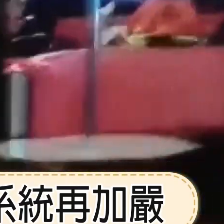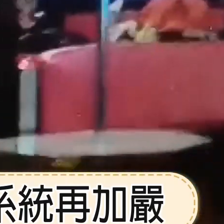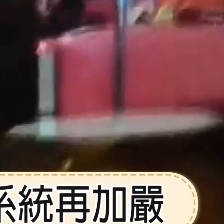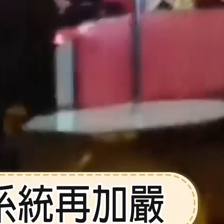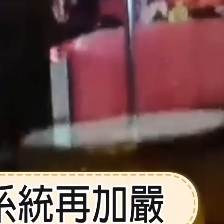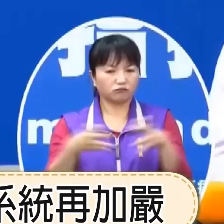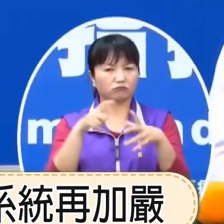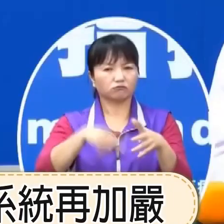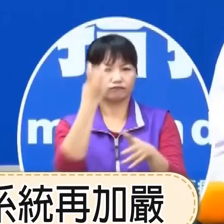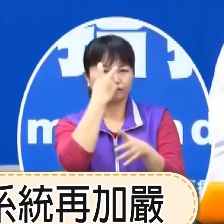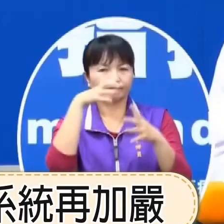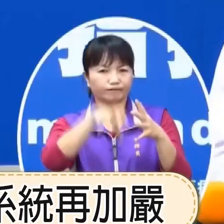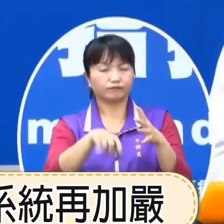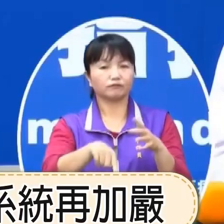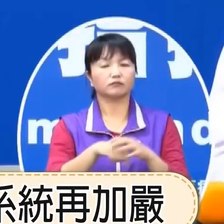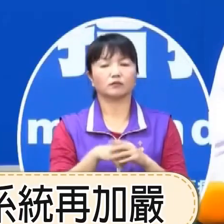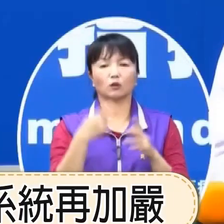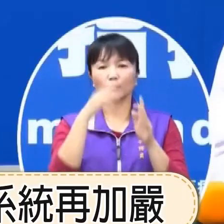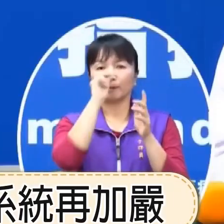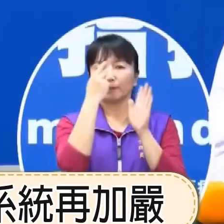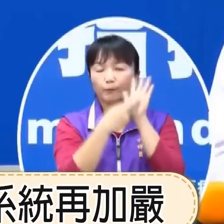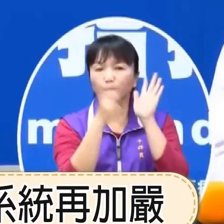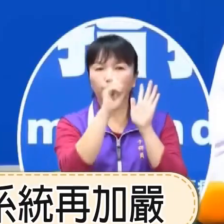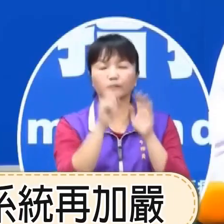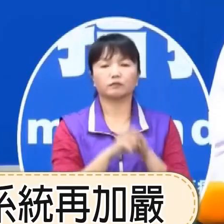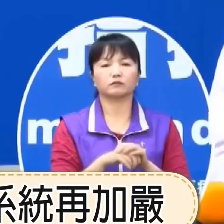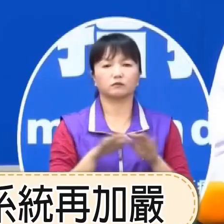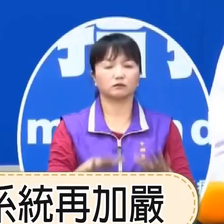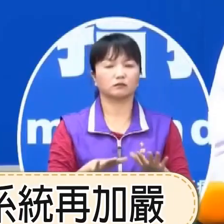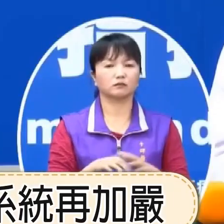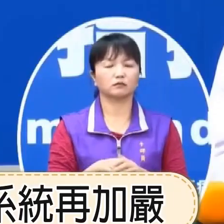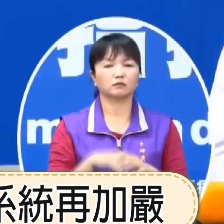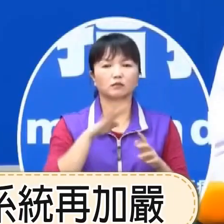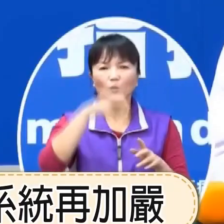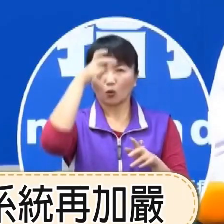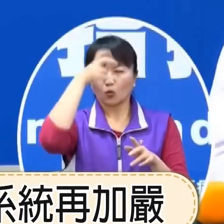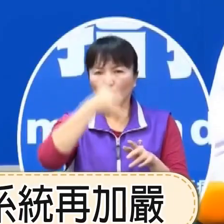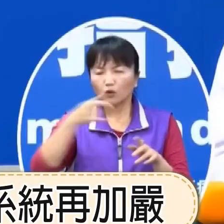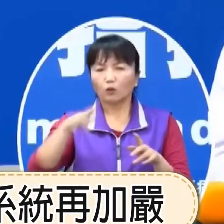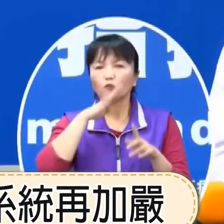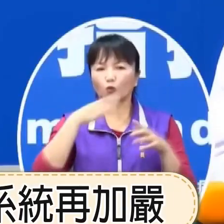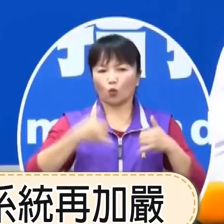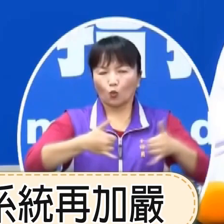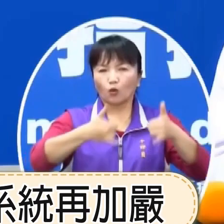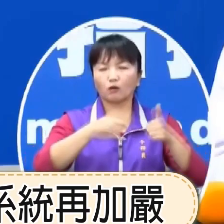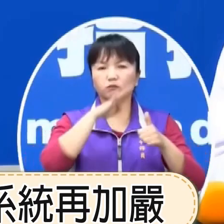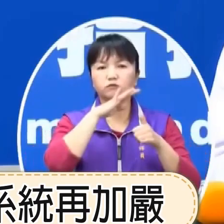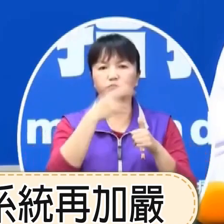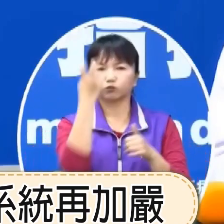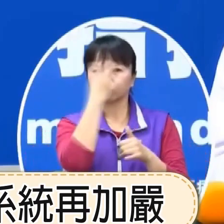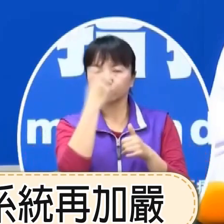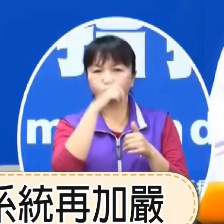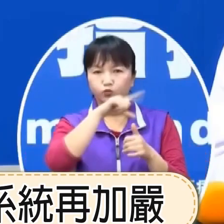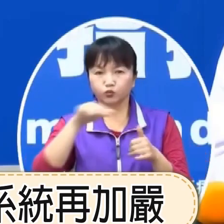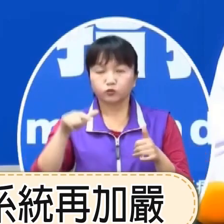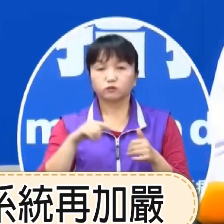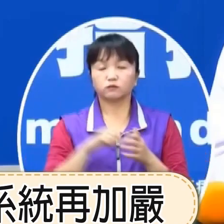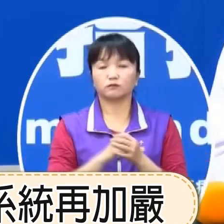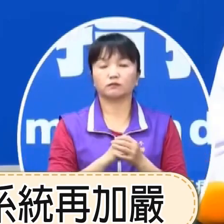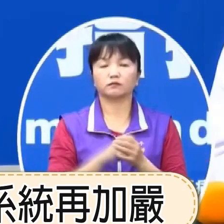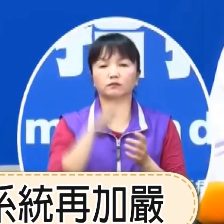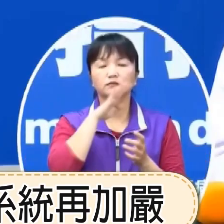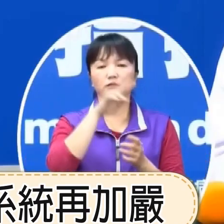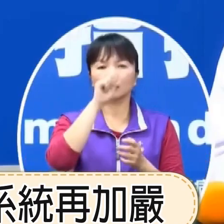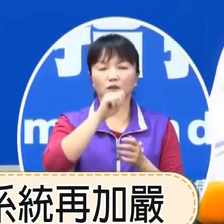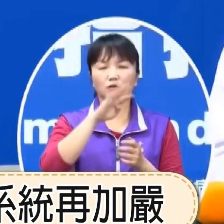加强部分。 那我要特别说明的是，这个我们现在远景在路边临检所用的这个啊，我